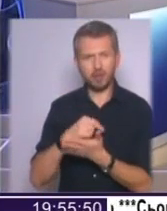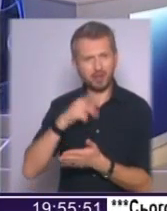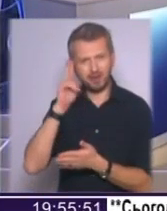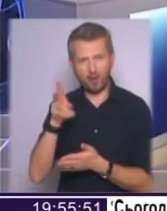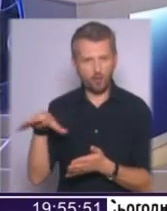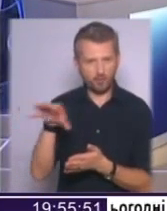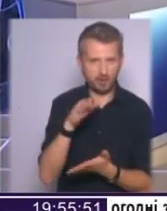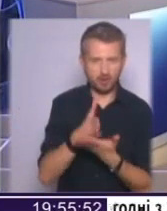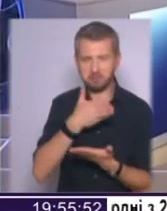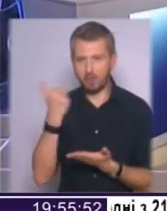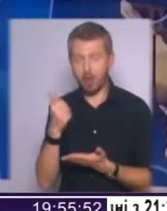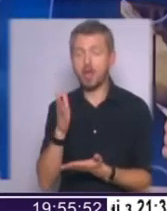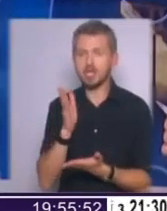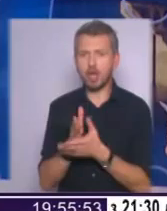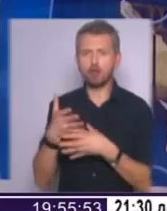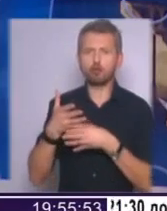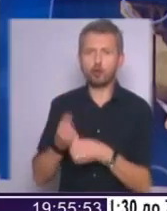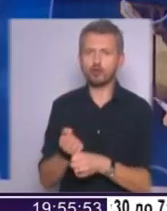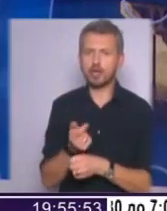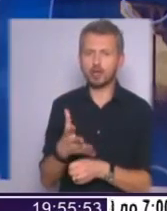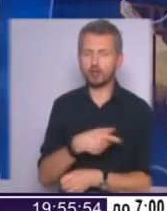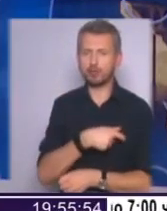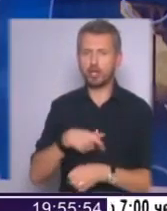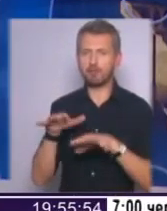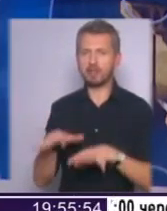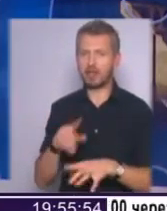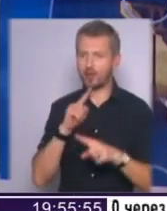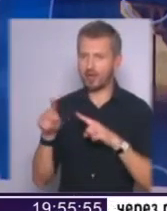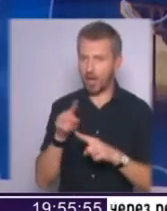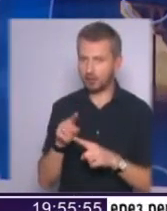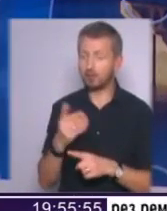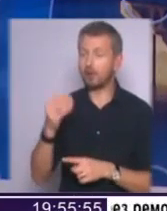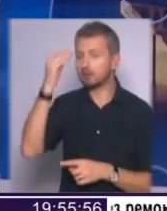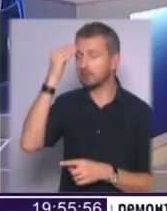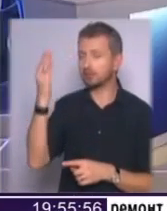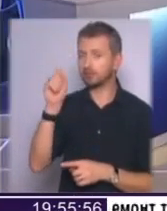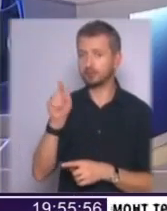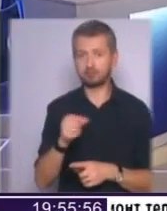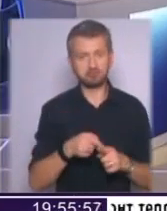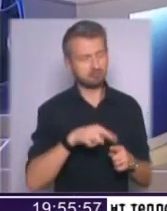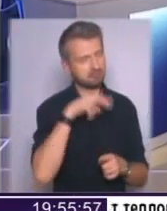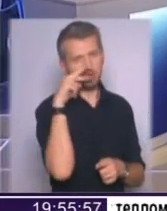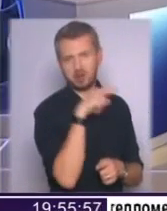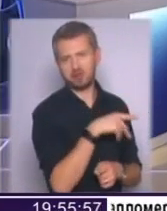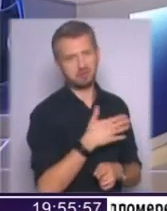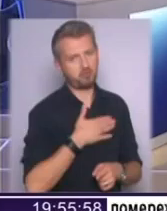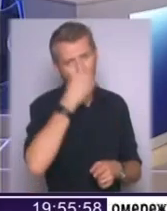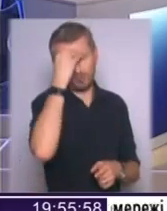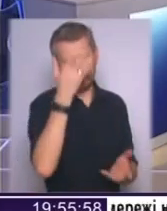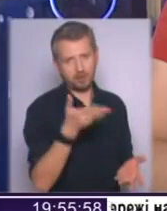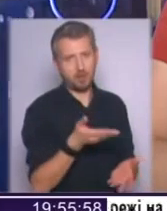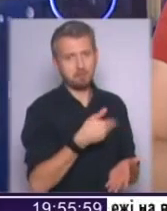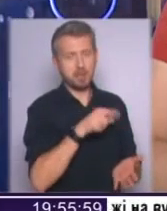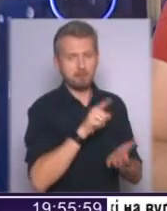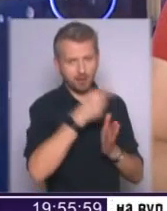але є скорочення кількості депутатів місцевих рад. Яка ваша позиція? На мою думку, це неправильно. Неправильно. Тому що ми маємо